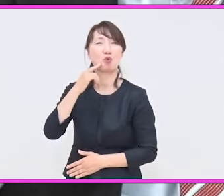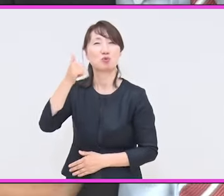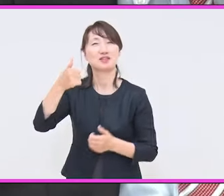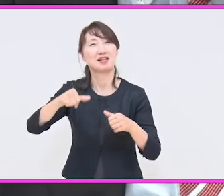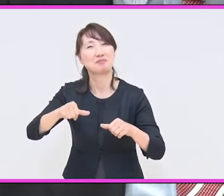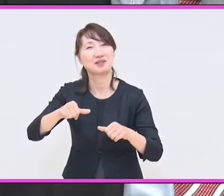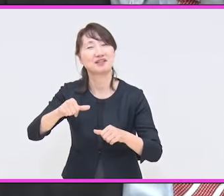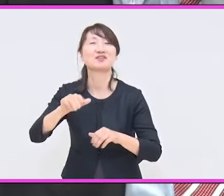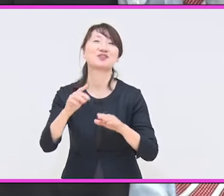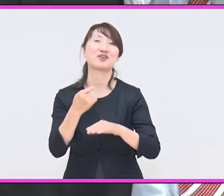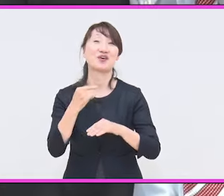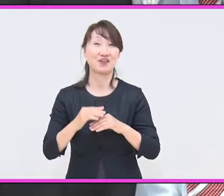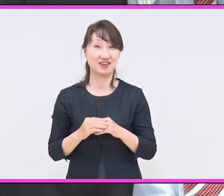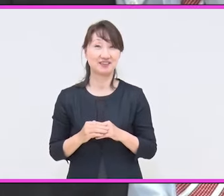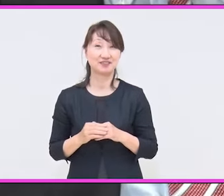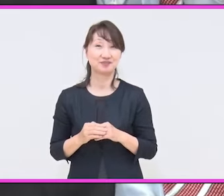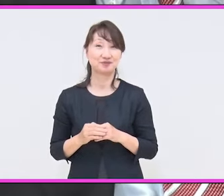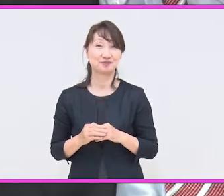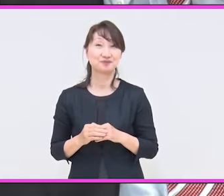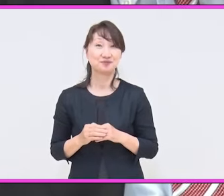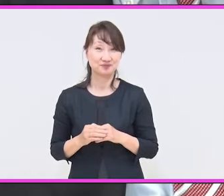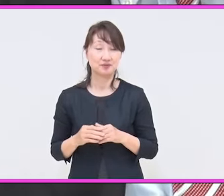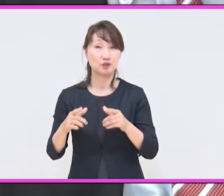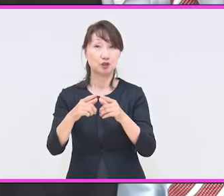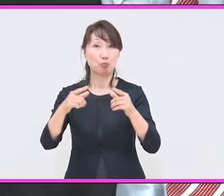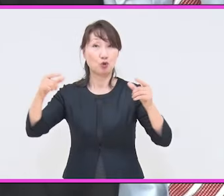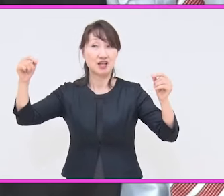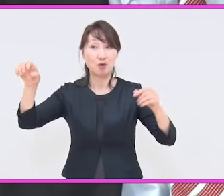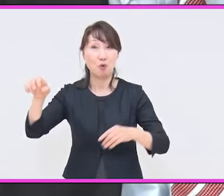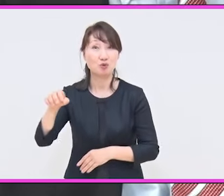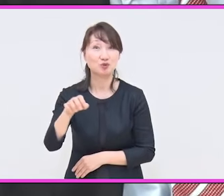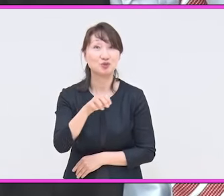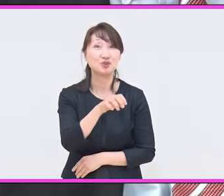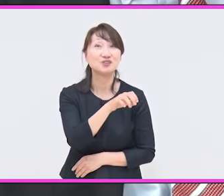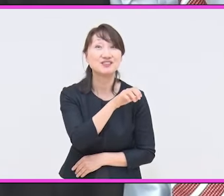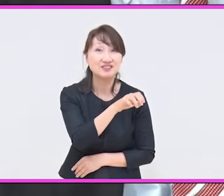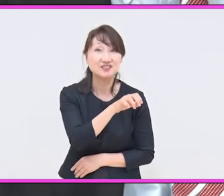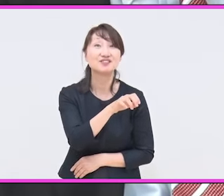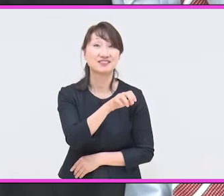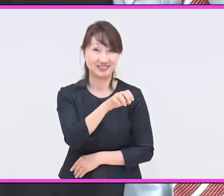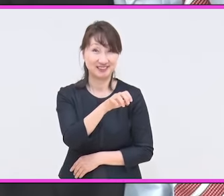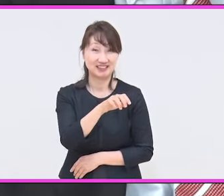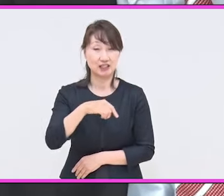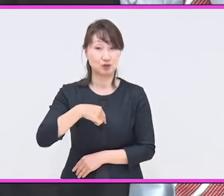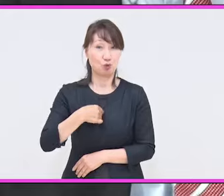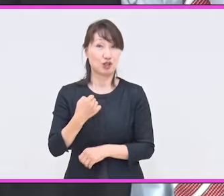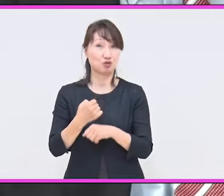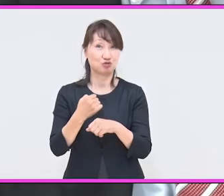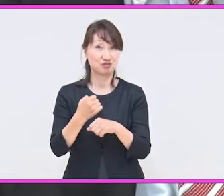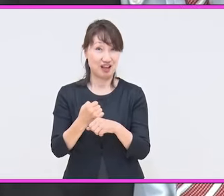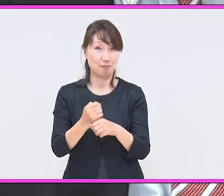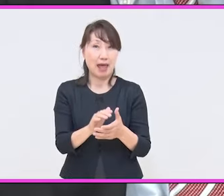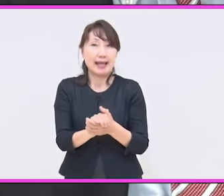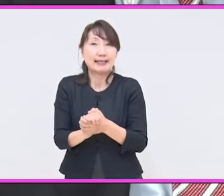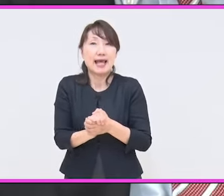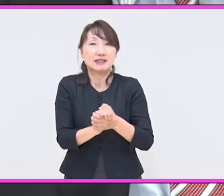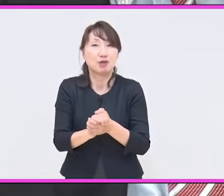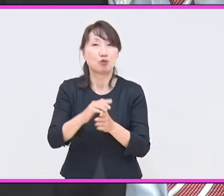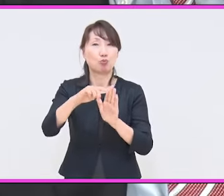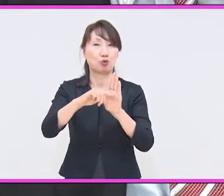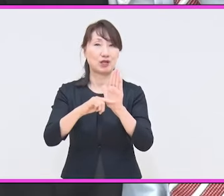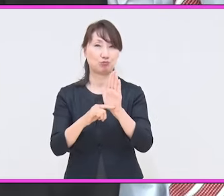ような存在なんですけれども、まあ日本全国に展開する独自のですね、まあ、エンゲージメントプログラムっていう